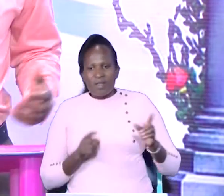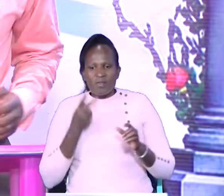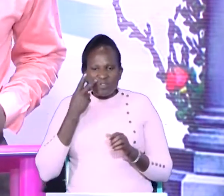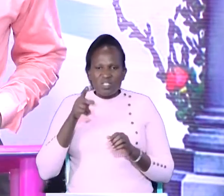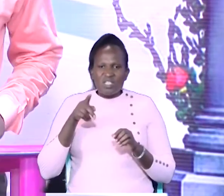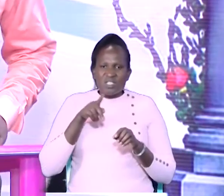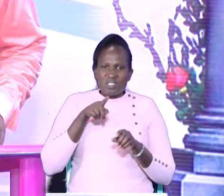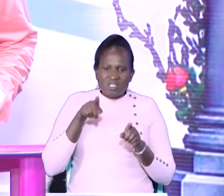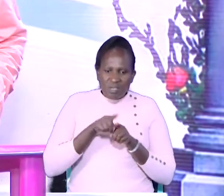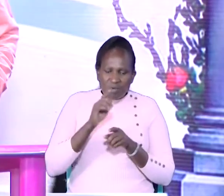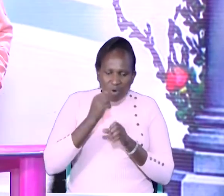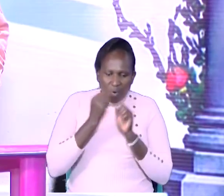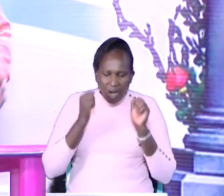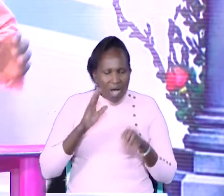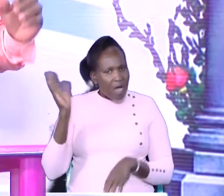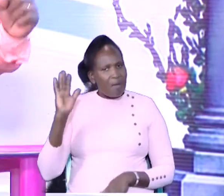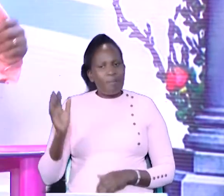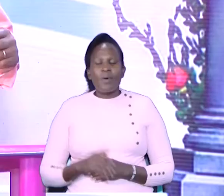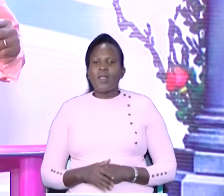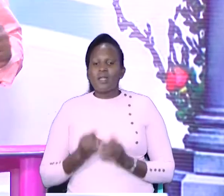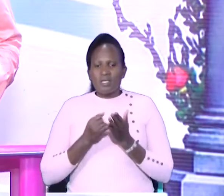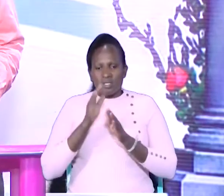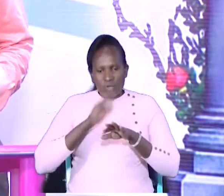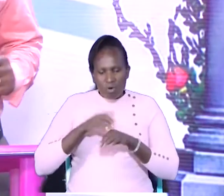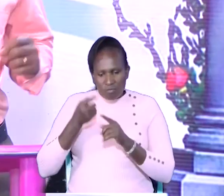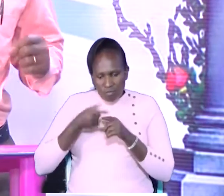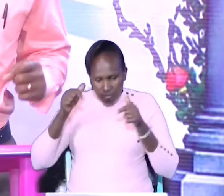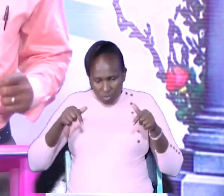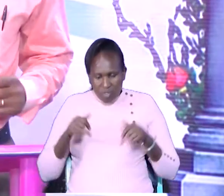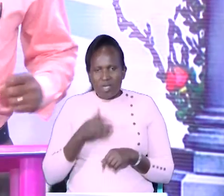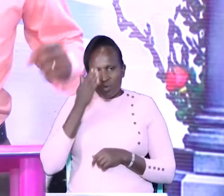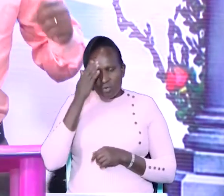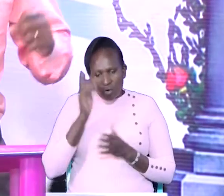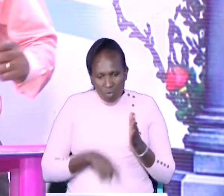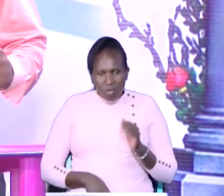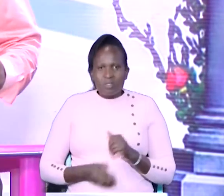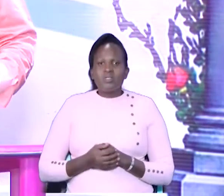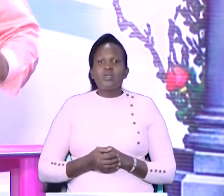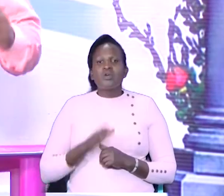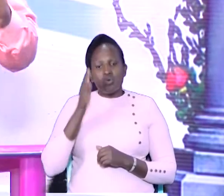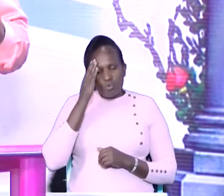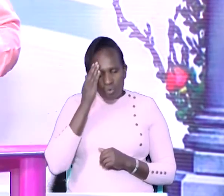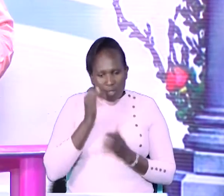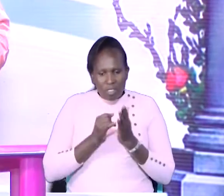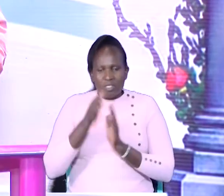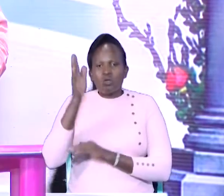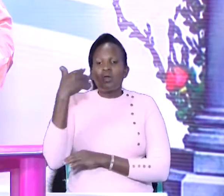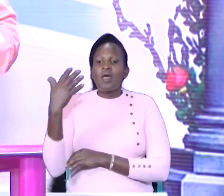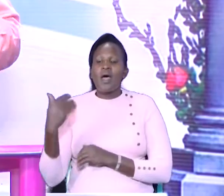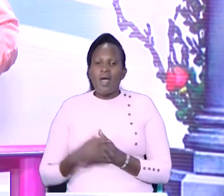kama ni bidii yako, hapana. It is good from today ujue ya kwamba, na recognize